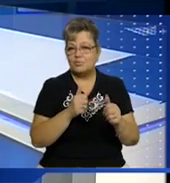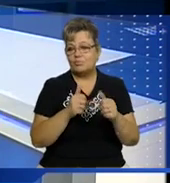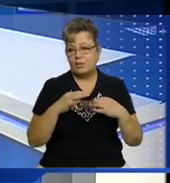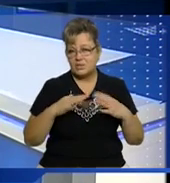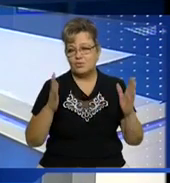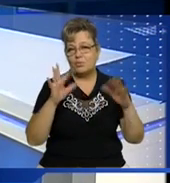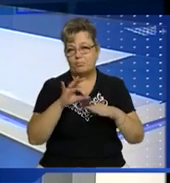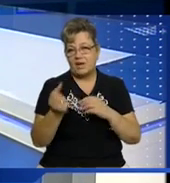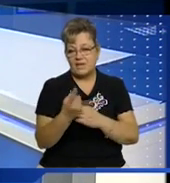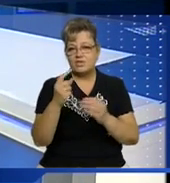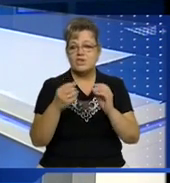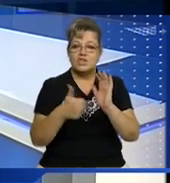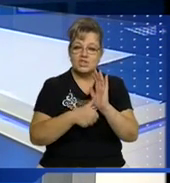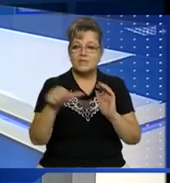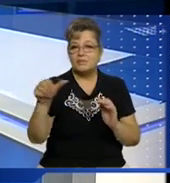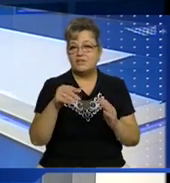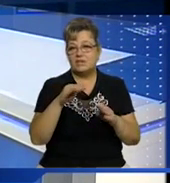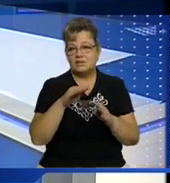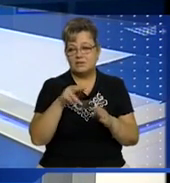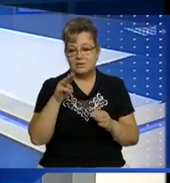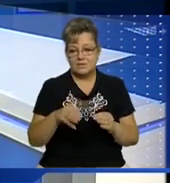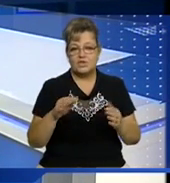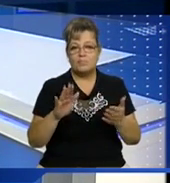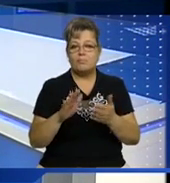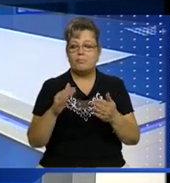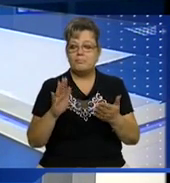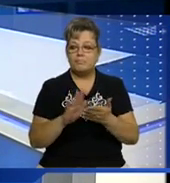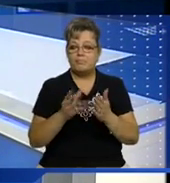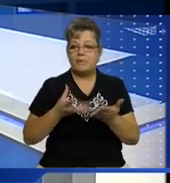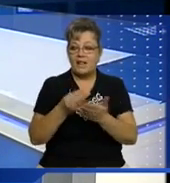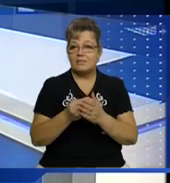Благодаря Мундиалю в Ростове появится 6500 платных парковочных мест.